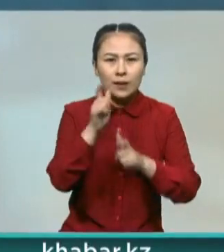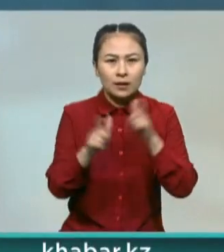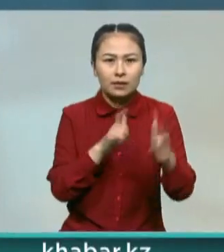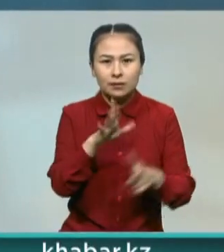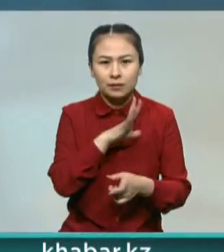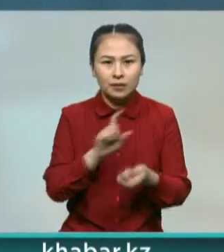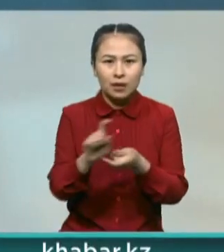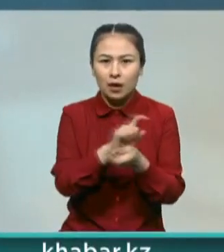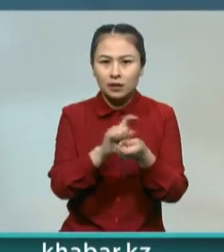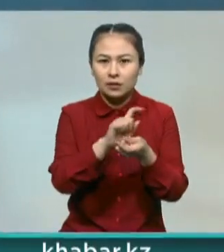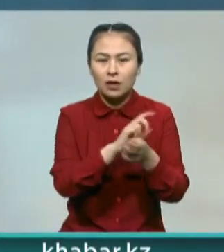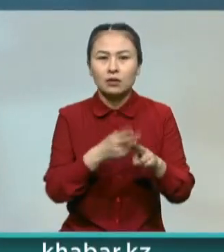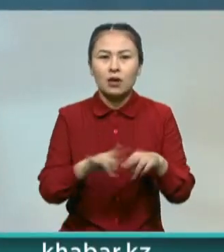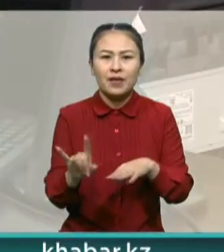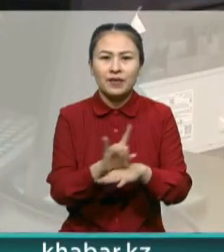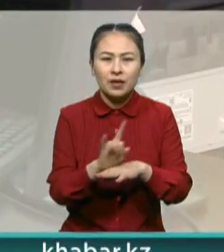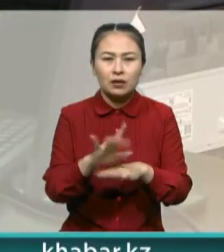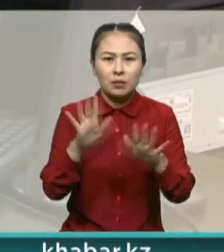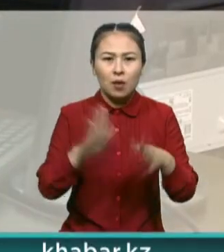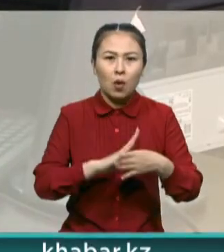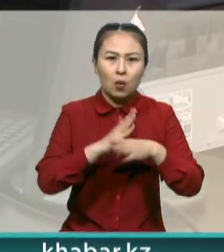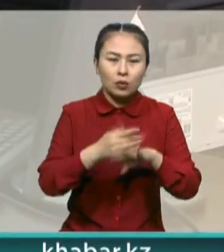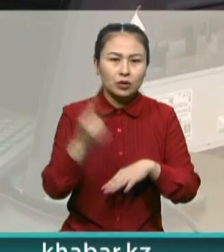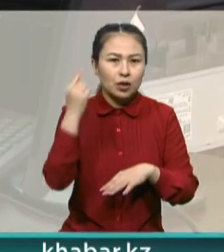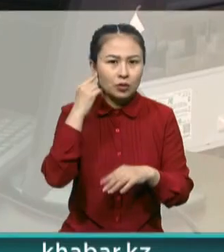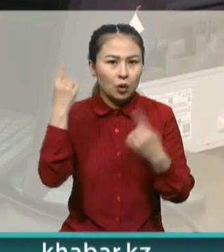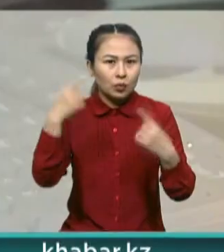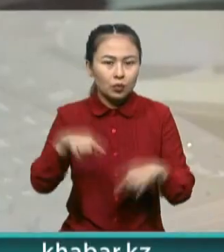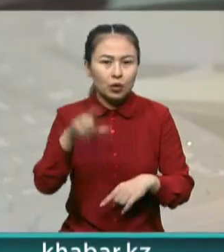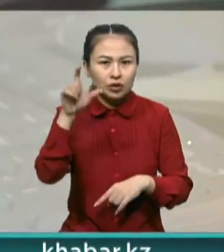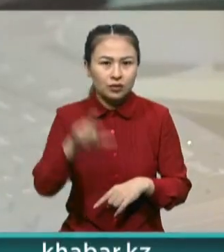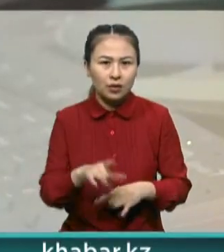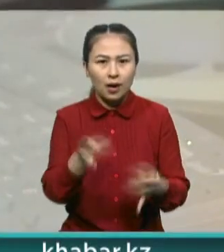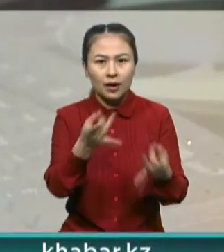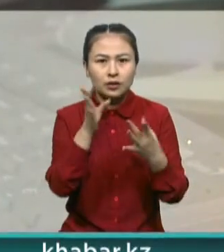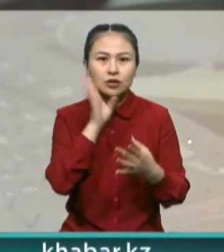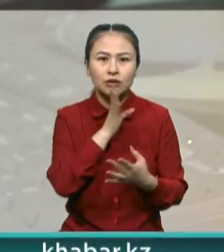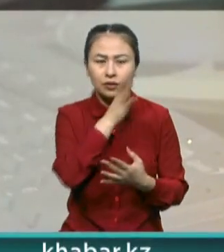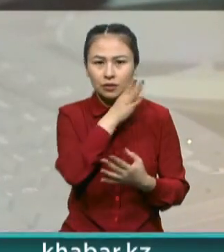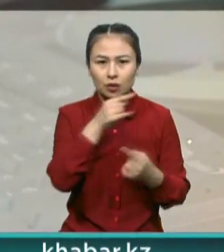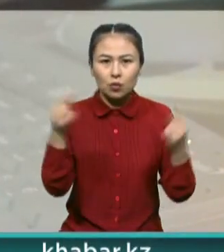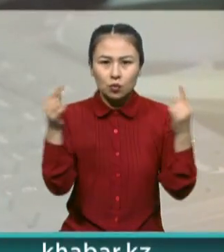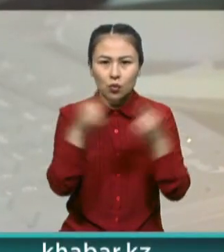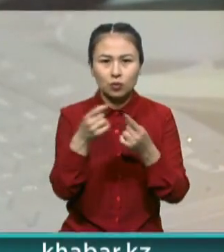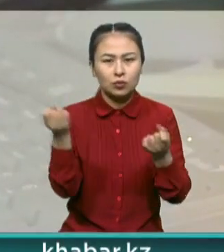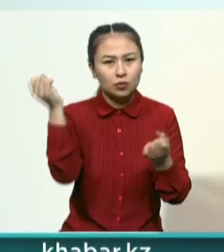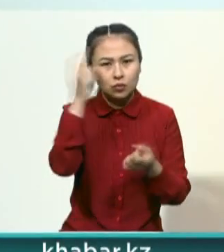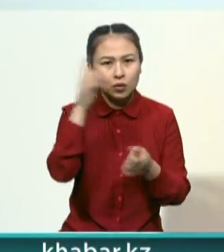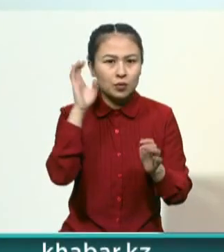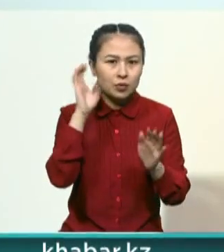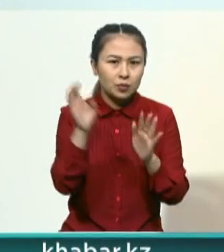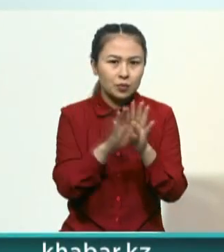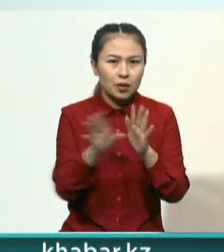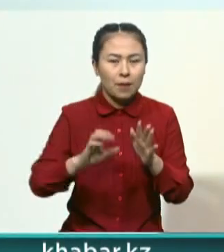шулатқан болатын. Ал бұл әңгімені қонақта отырып басқа бір кісіден естігенін айтқан. Аталған әйел ақпараттың анық-қанығына мән берместен